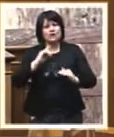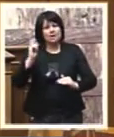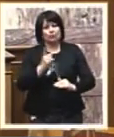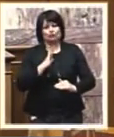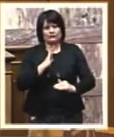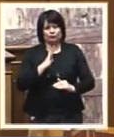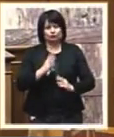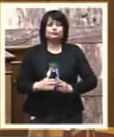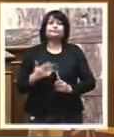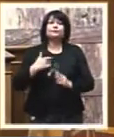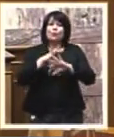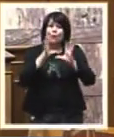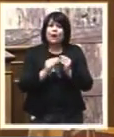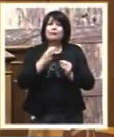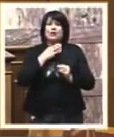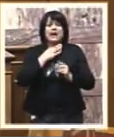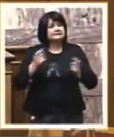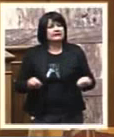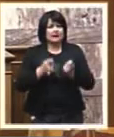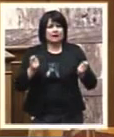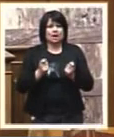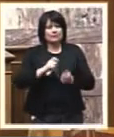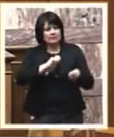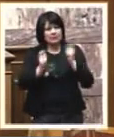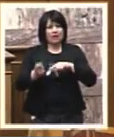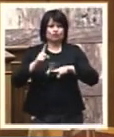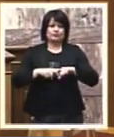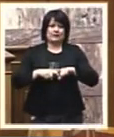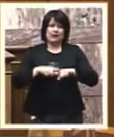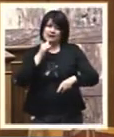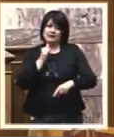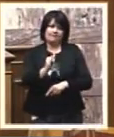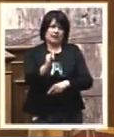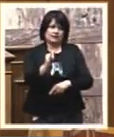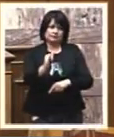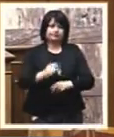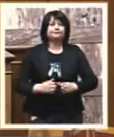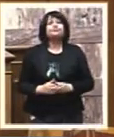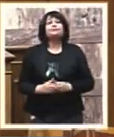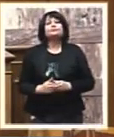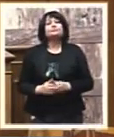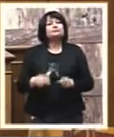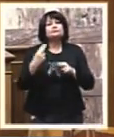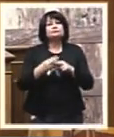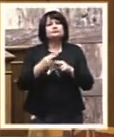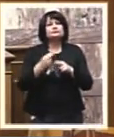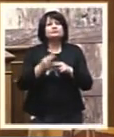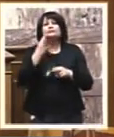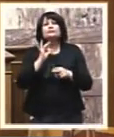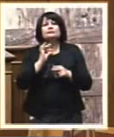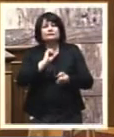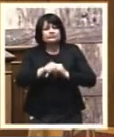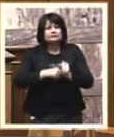τα πάντα για να αλλάξουμε για πάντα την Ελλάδα. Και ένας από τους κυριότερους λόγους για τον οποίο καταβάλουμε αυτή